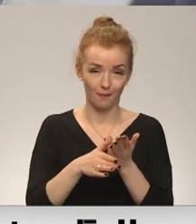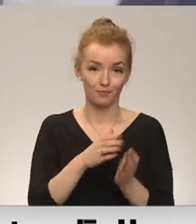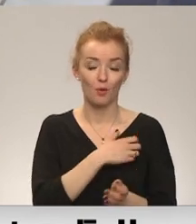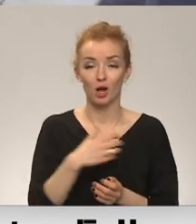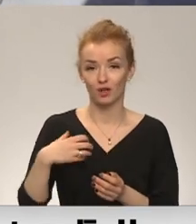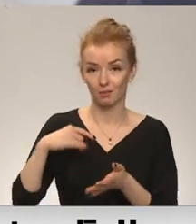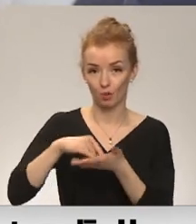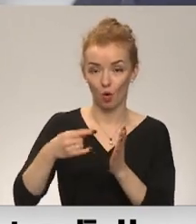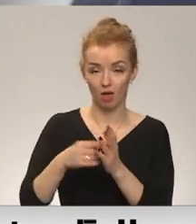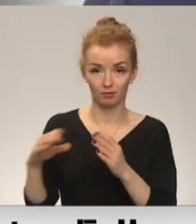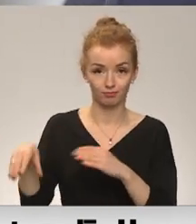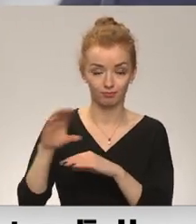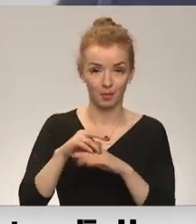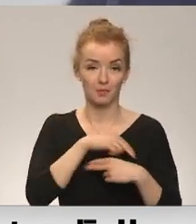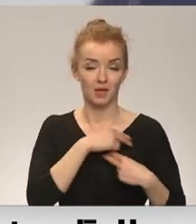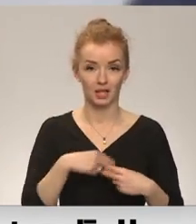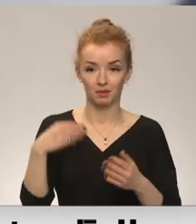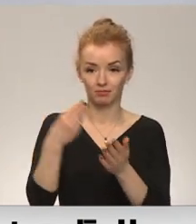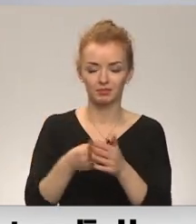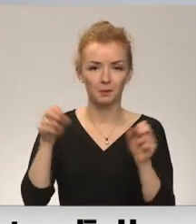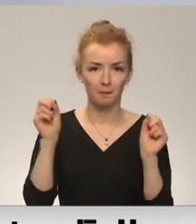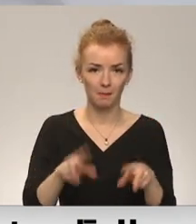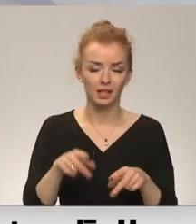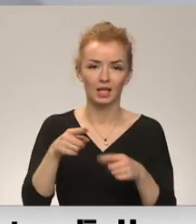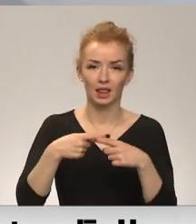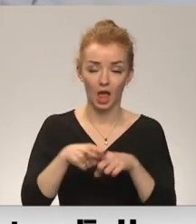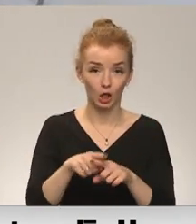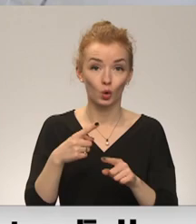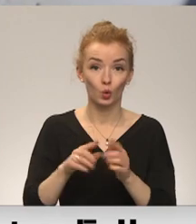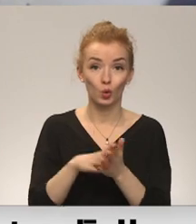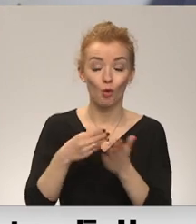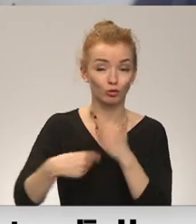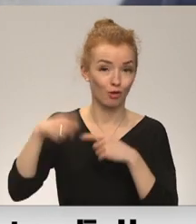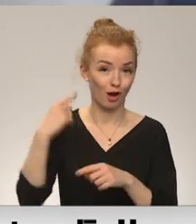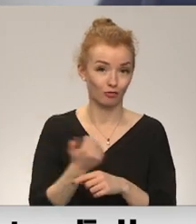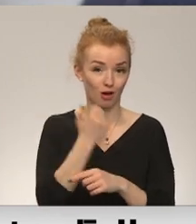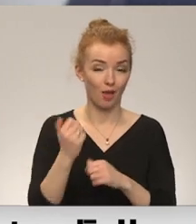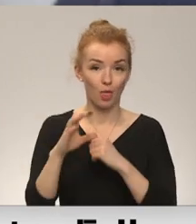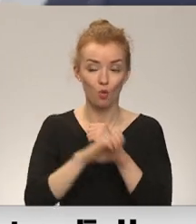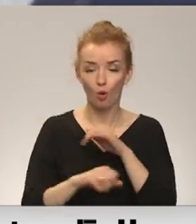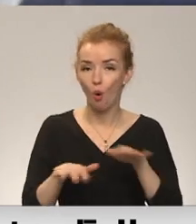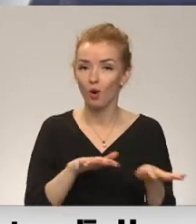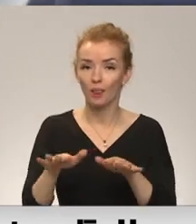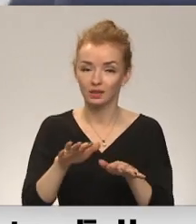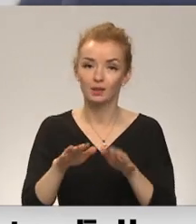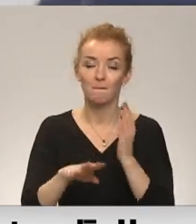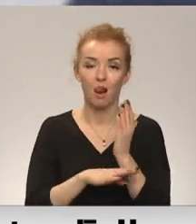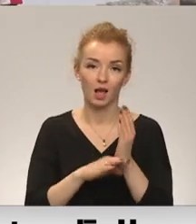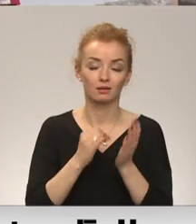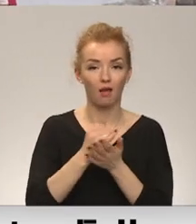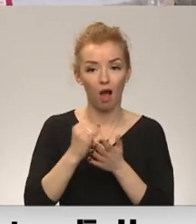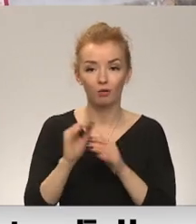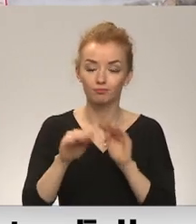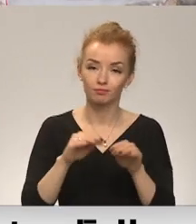pašvaldības projektu finansējumu biedrība iegādājusies nepieciešamos darbrīkus un kopš pagājušā gada nogales organizē malkas talks.